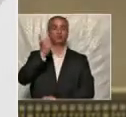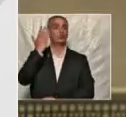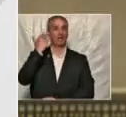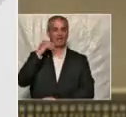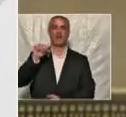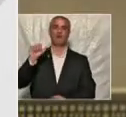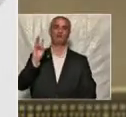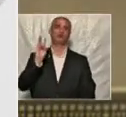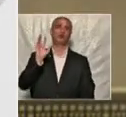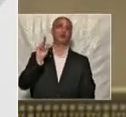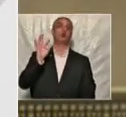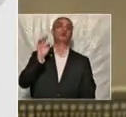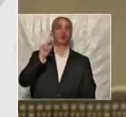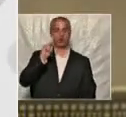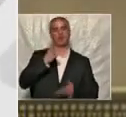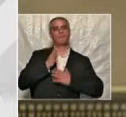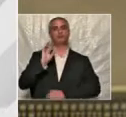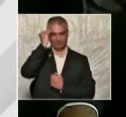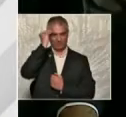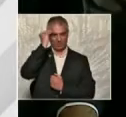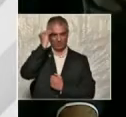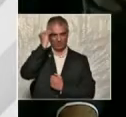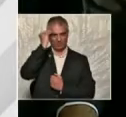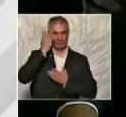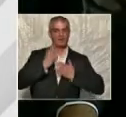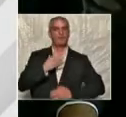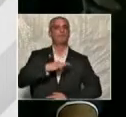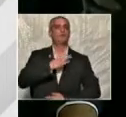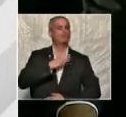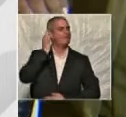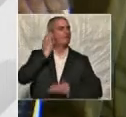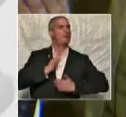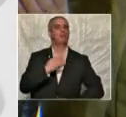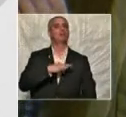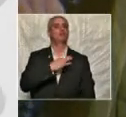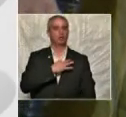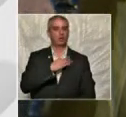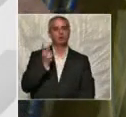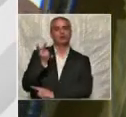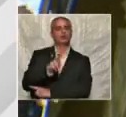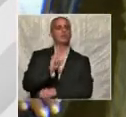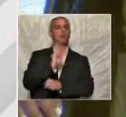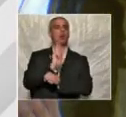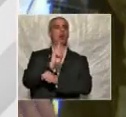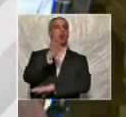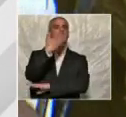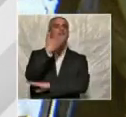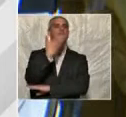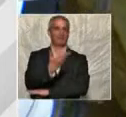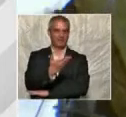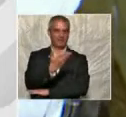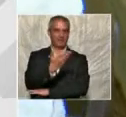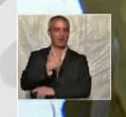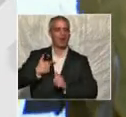בזכות מחיים בארץ הזאת ולכבד אותם, לשמור על תרבות דיון, תרבות דיבור, לא על שסעים ולא על